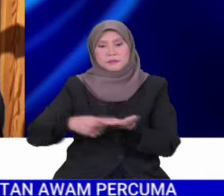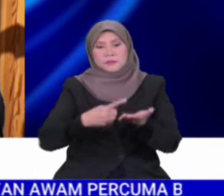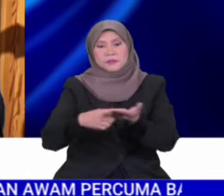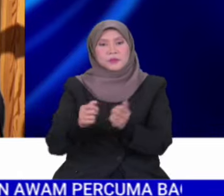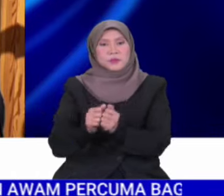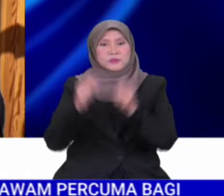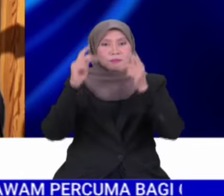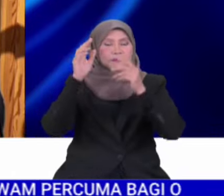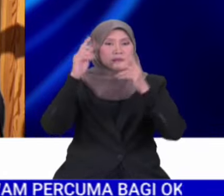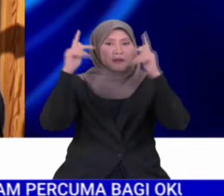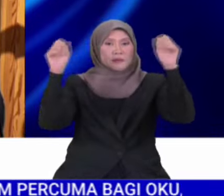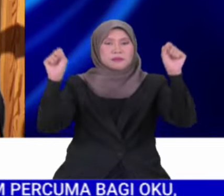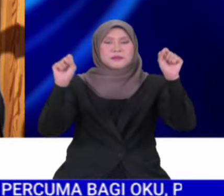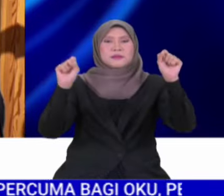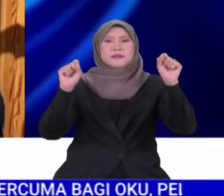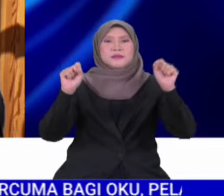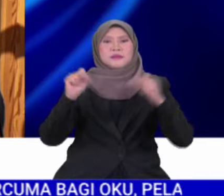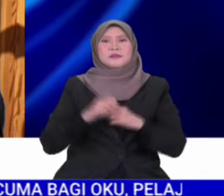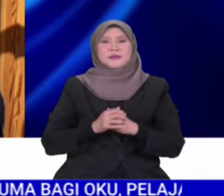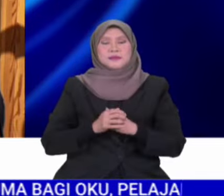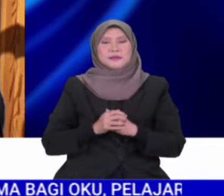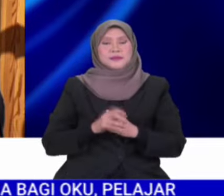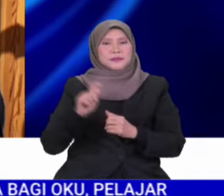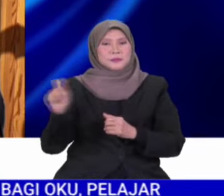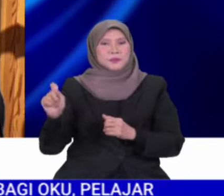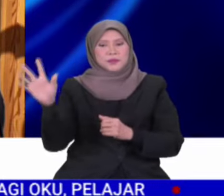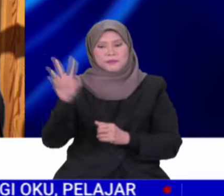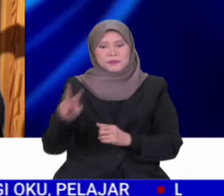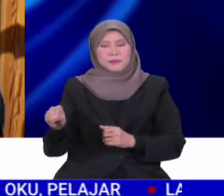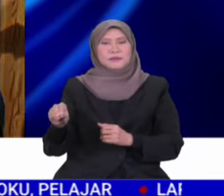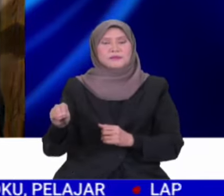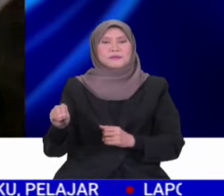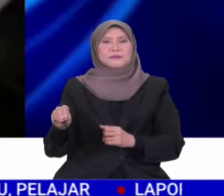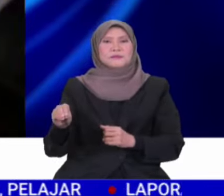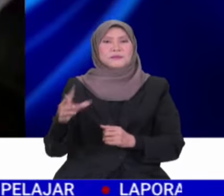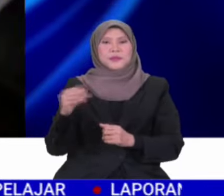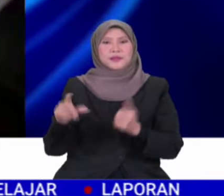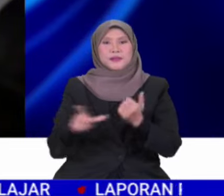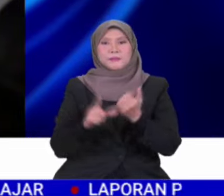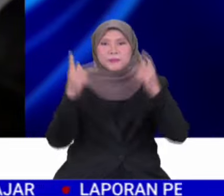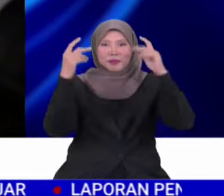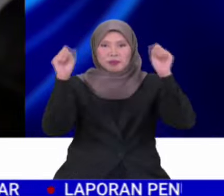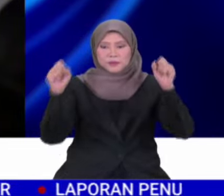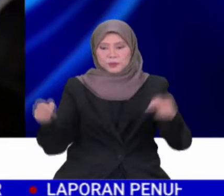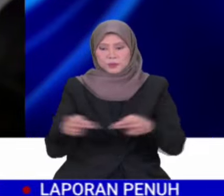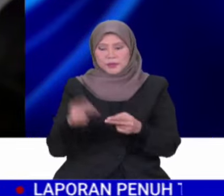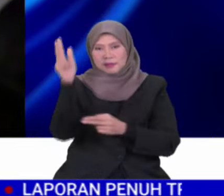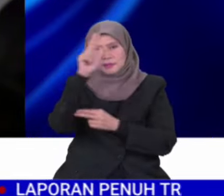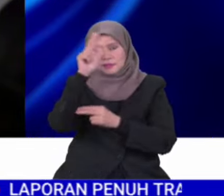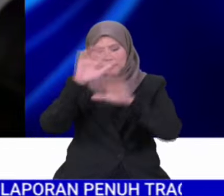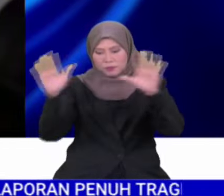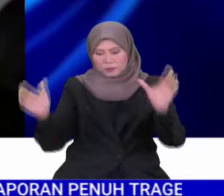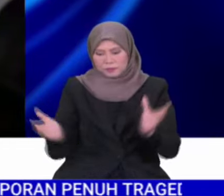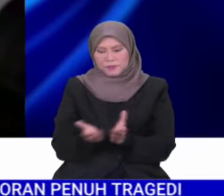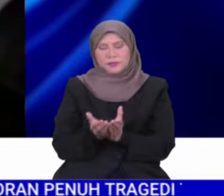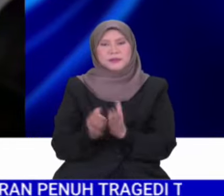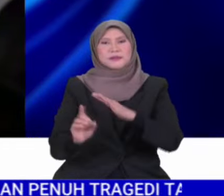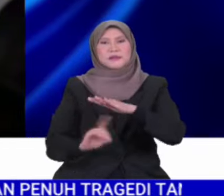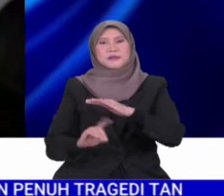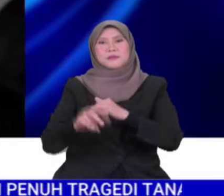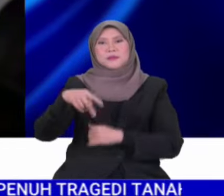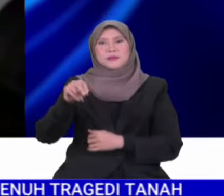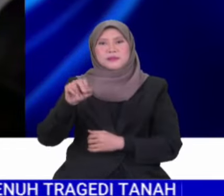PNG Asia Pasifik, Timur Tengah dan Afrika, Suranjan Mageswaran, serta Naib Presiden Hubungan Kerajaan Global dan Dasar Awam